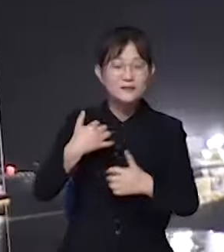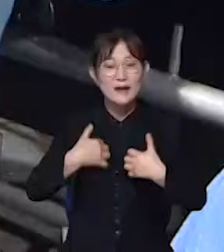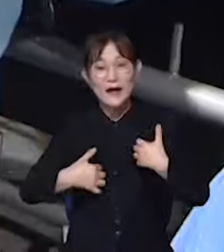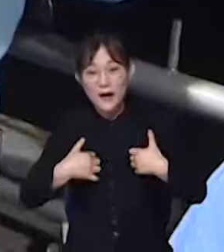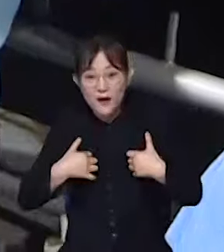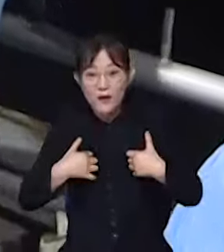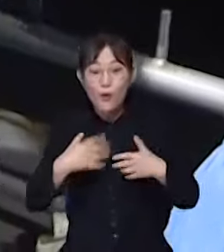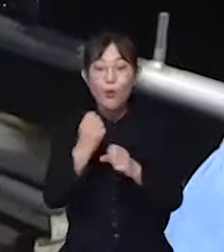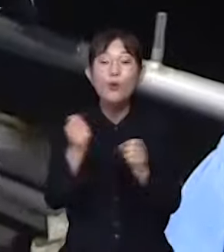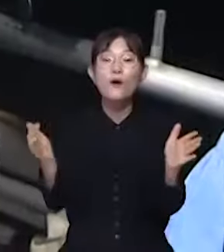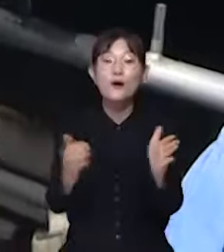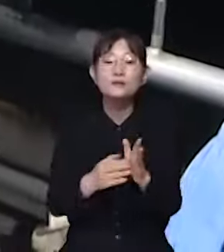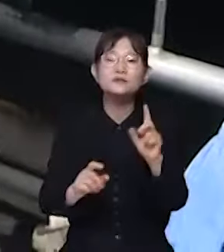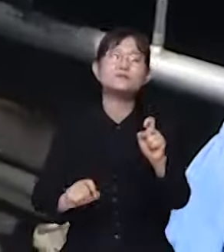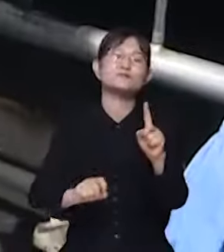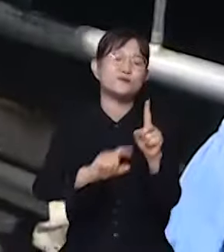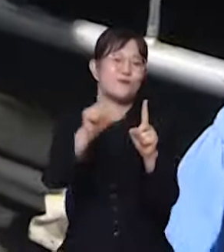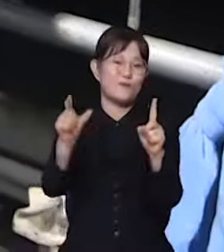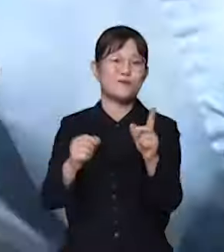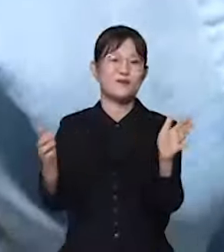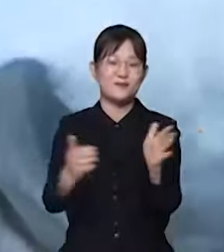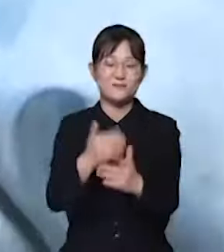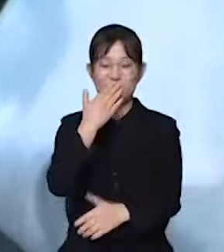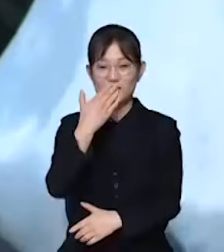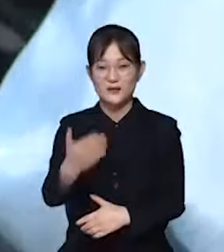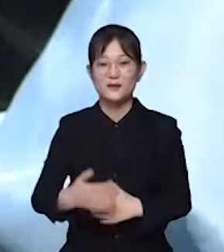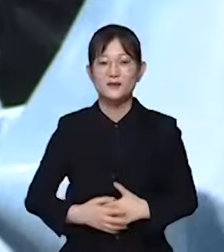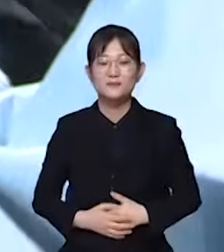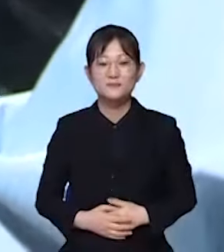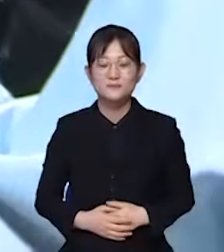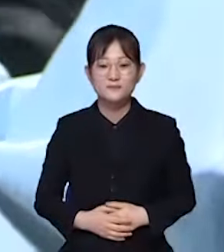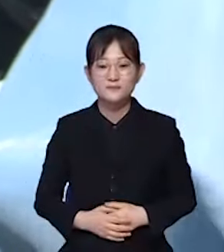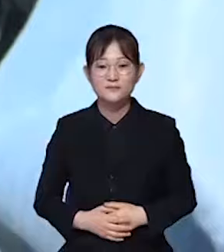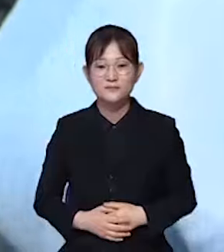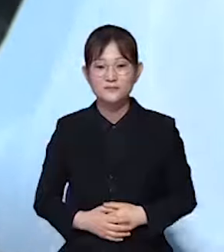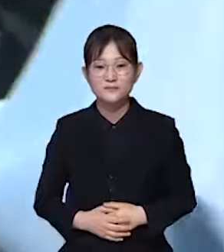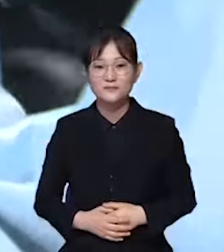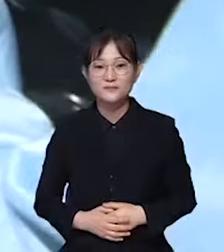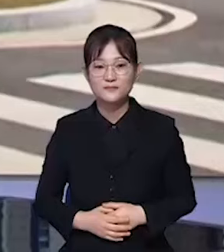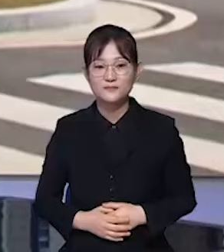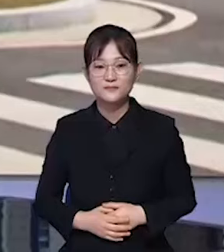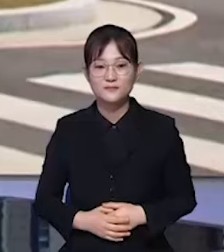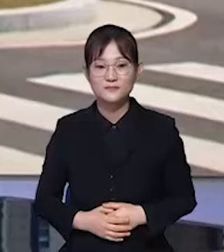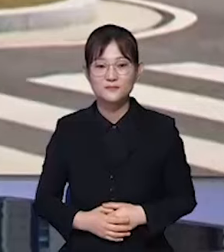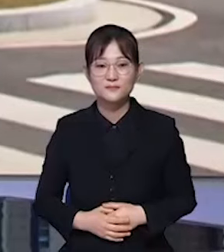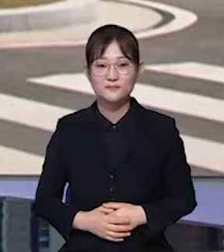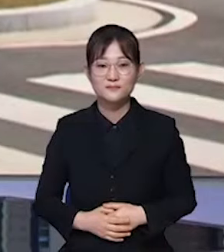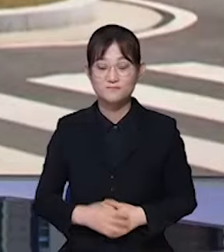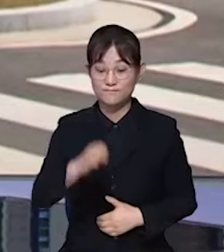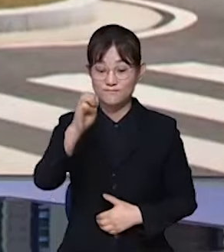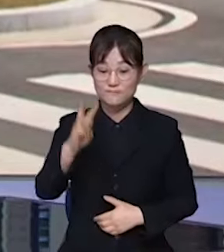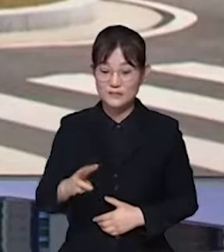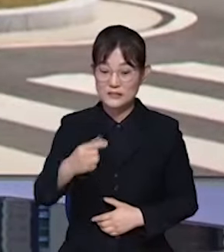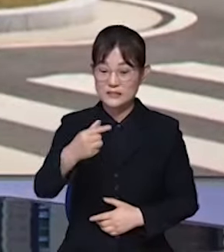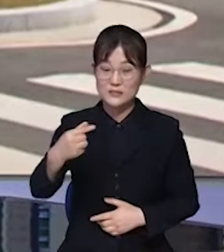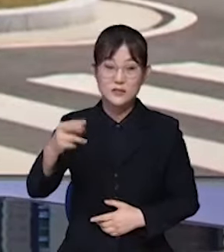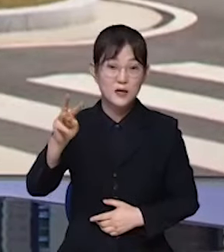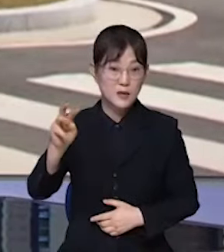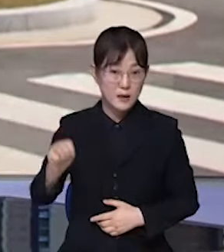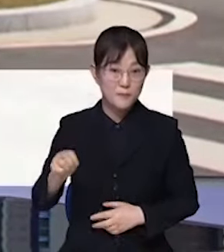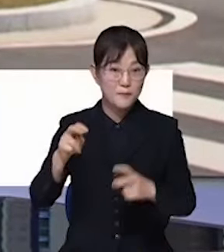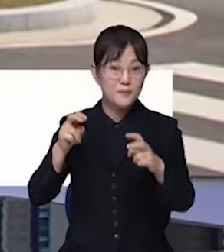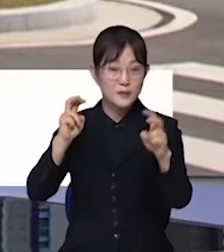낚시는 11월까지 이어집니다. KBC 강동일입니다. 광주 글로벌 모터스